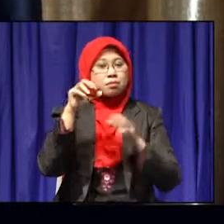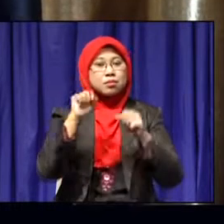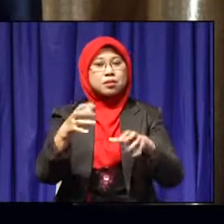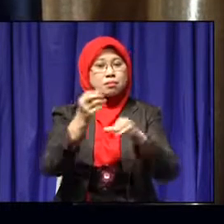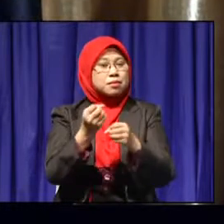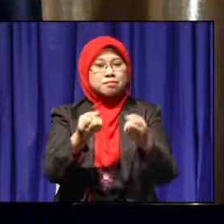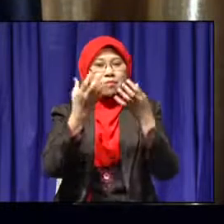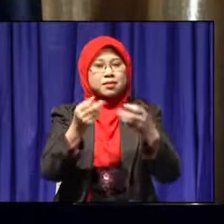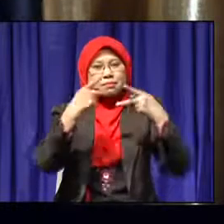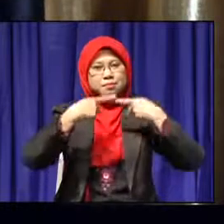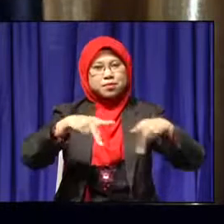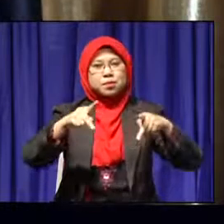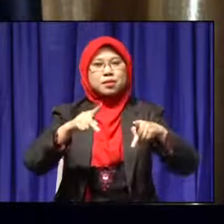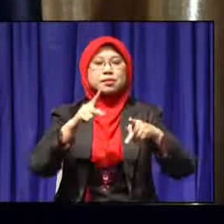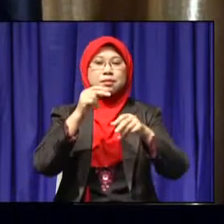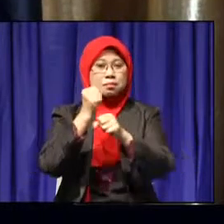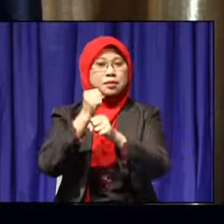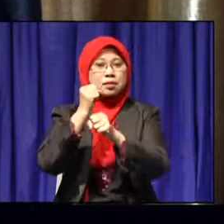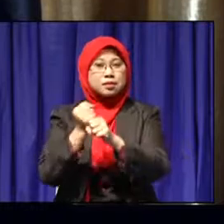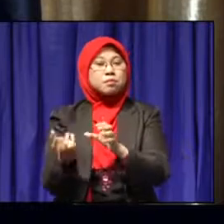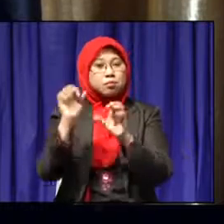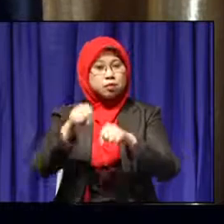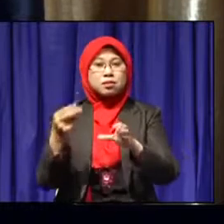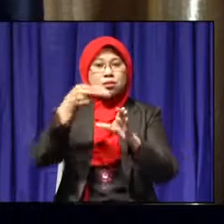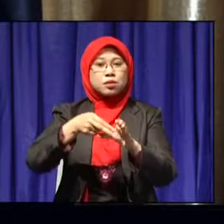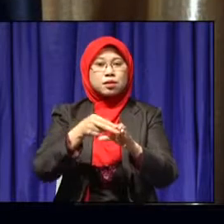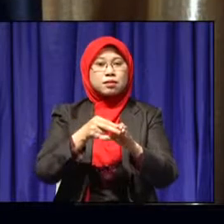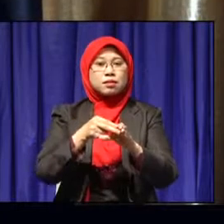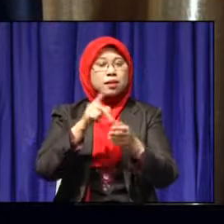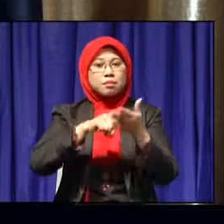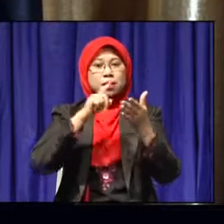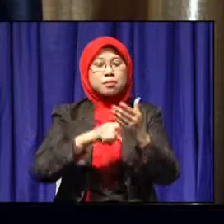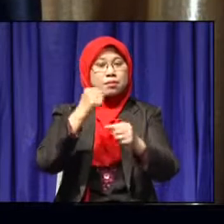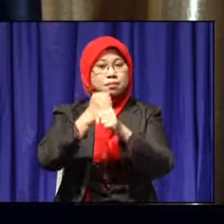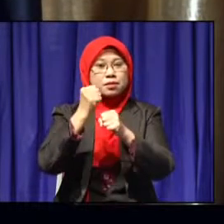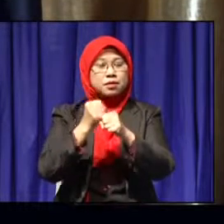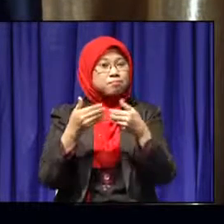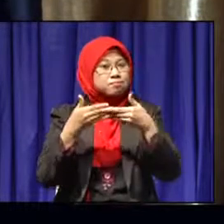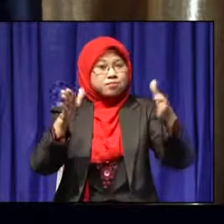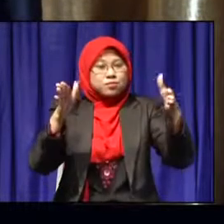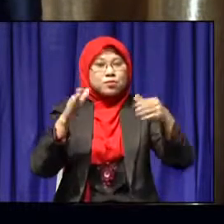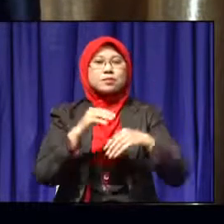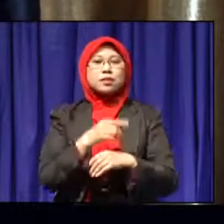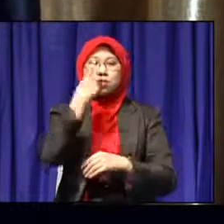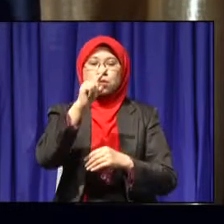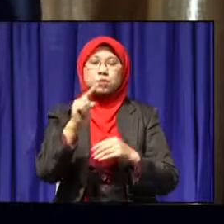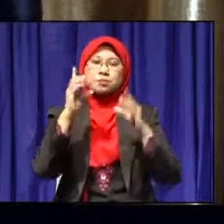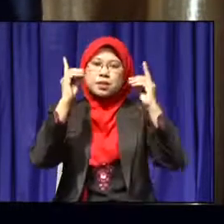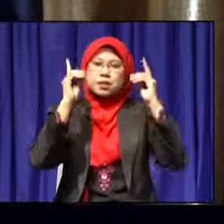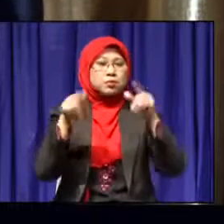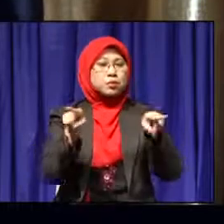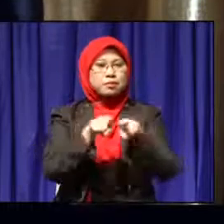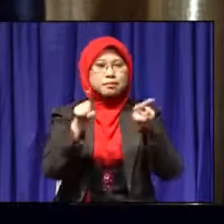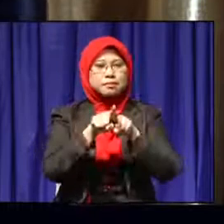mendapat banyak ruang untuk mencuri pekerjaan tetap untuk untuk pendidikan dan